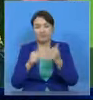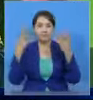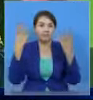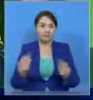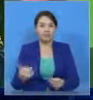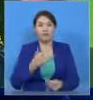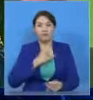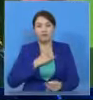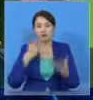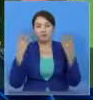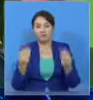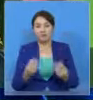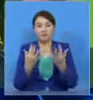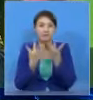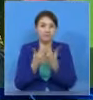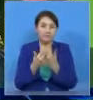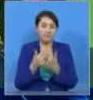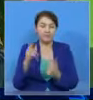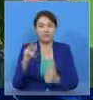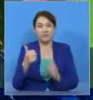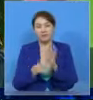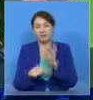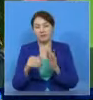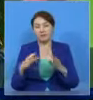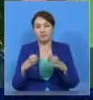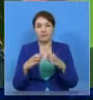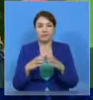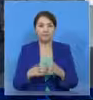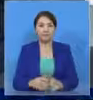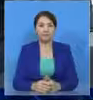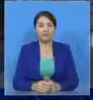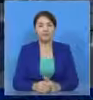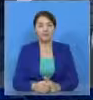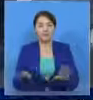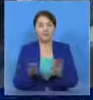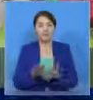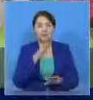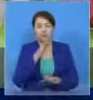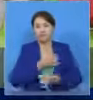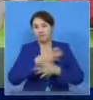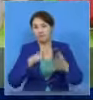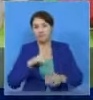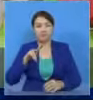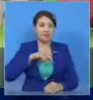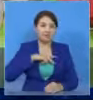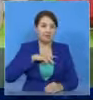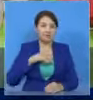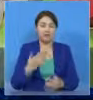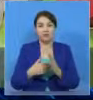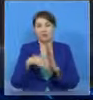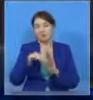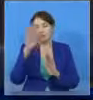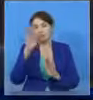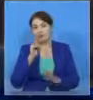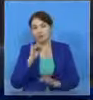Так у нас на сегодняшний день насчитывается 360 формирований. Также во время праздника были награждены передовики